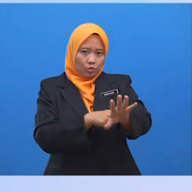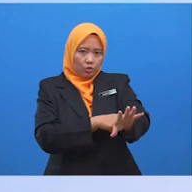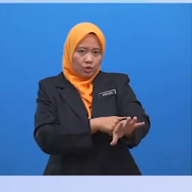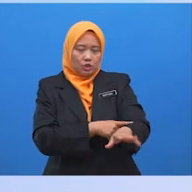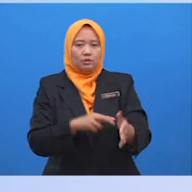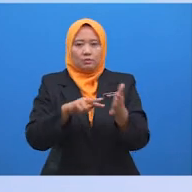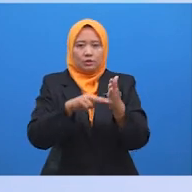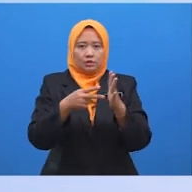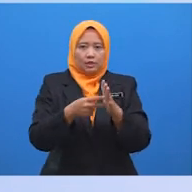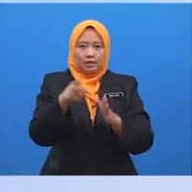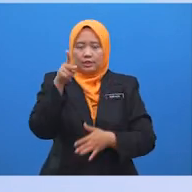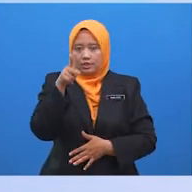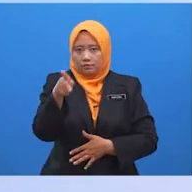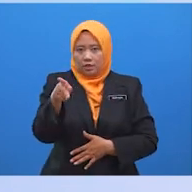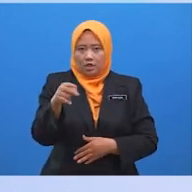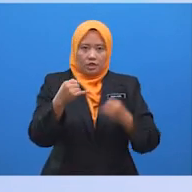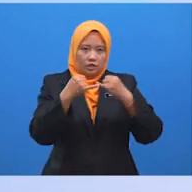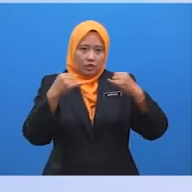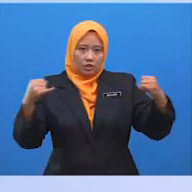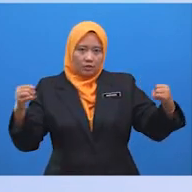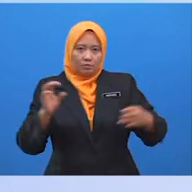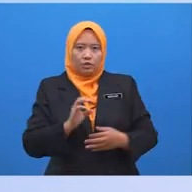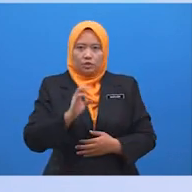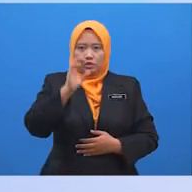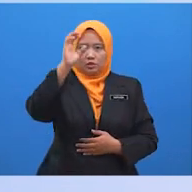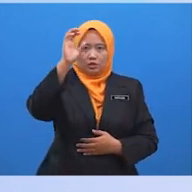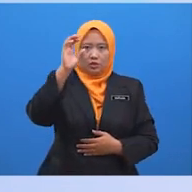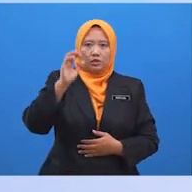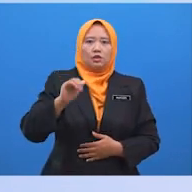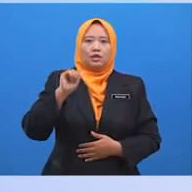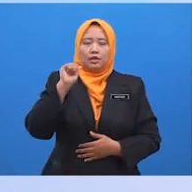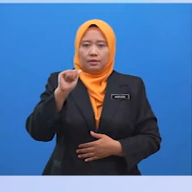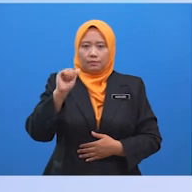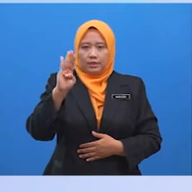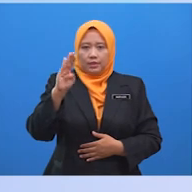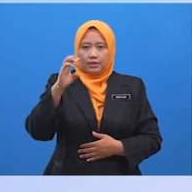CB kepada jarak mengufuk AC.